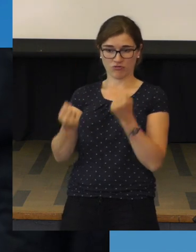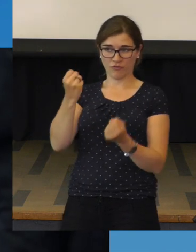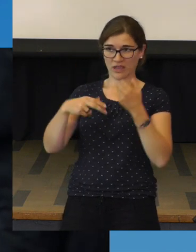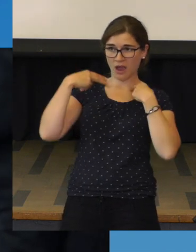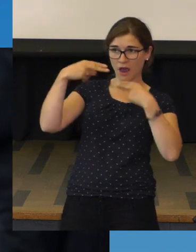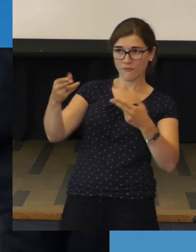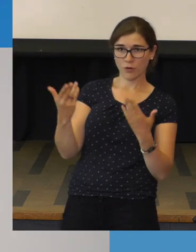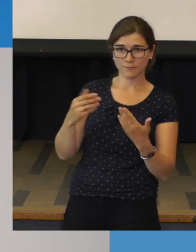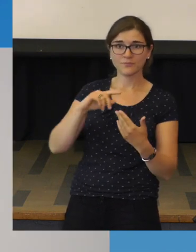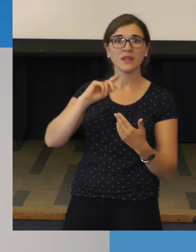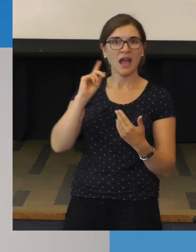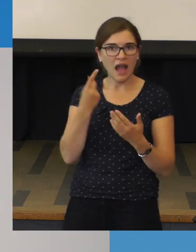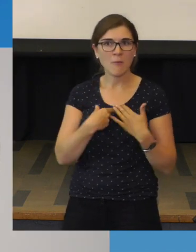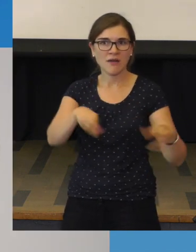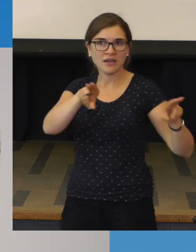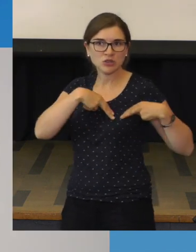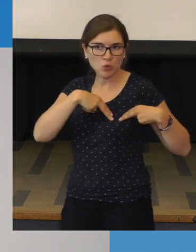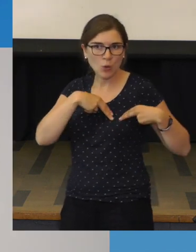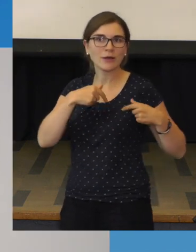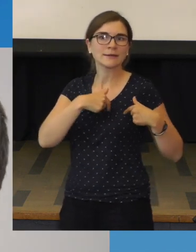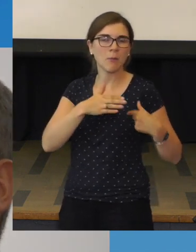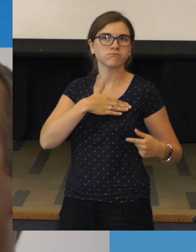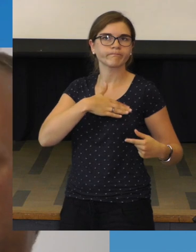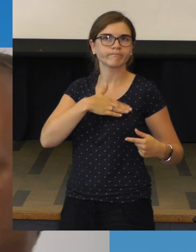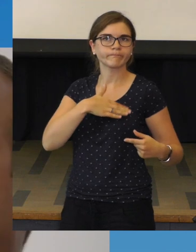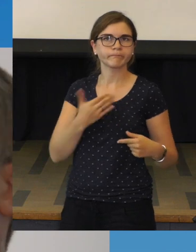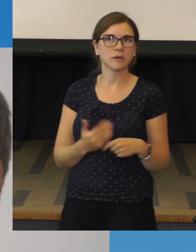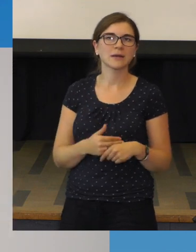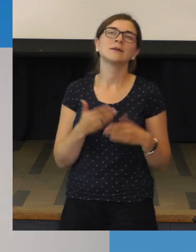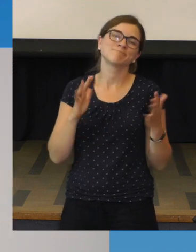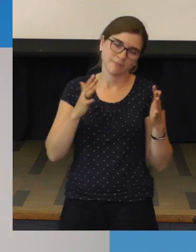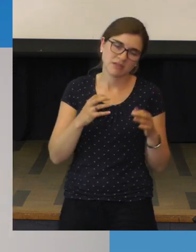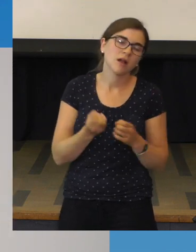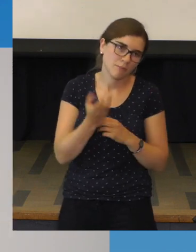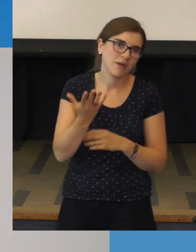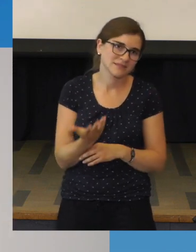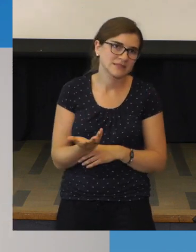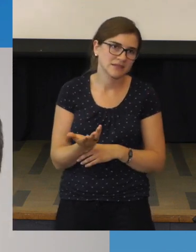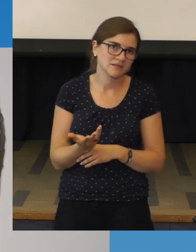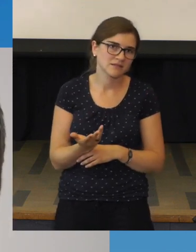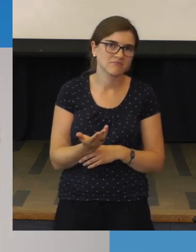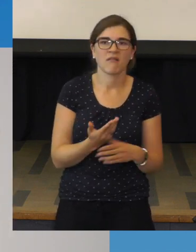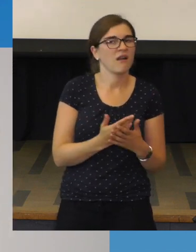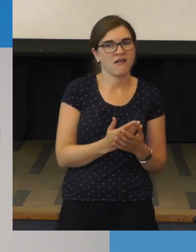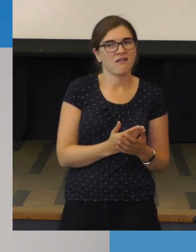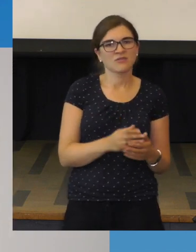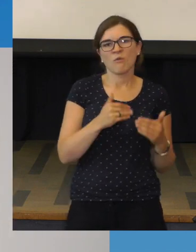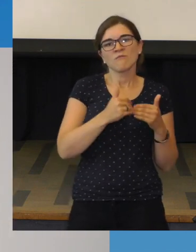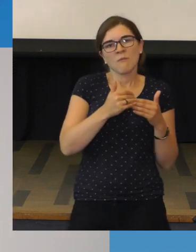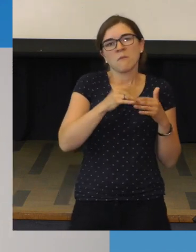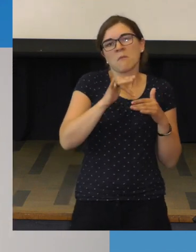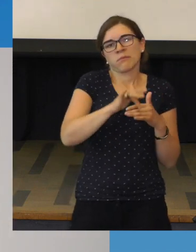ein Rezidiv nach einer Pulmonalvenenisolation, ich will jetzt nicht sagen, ist nicht unüblich, aber ist auch nicht so selten.